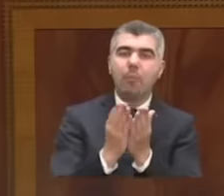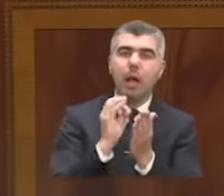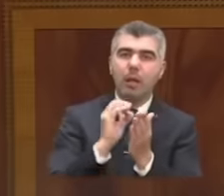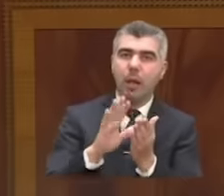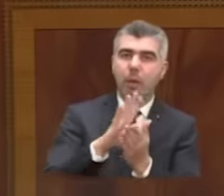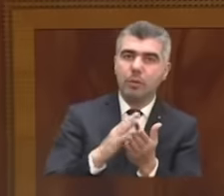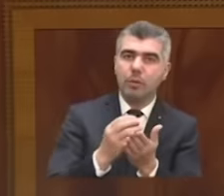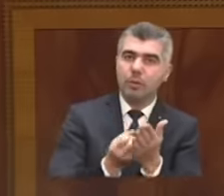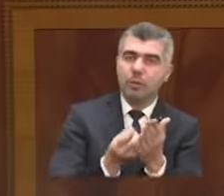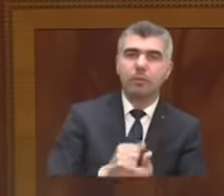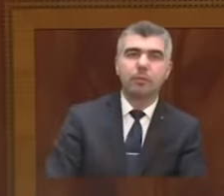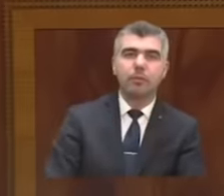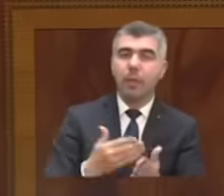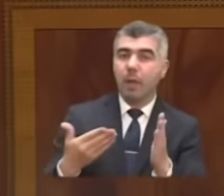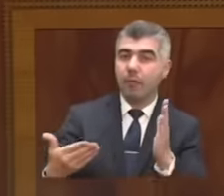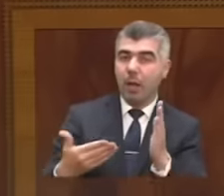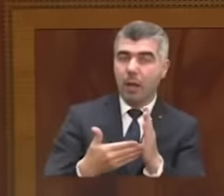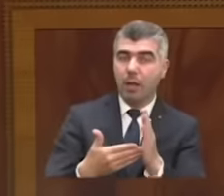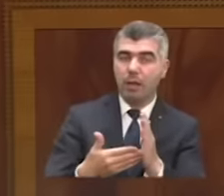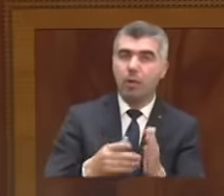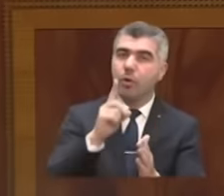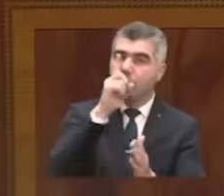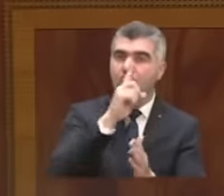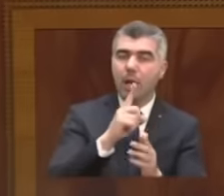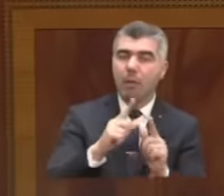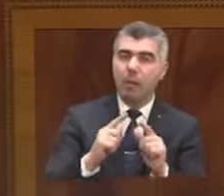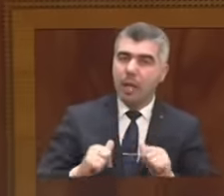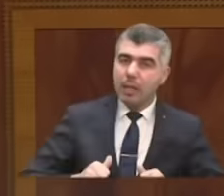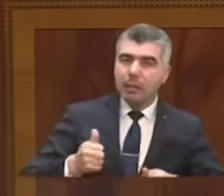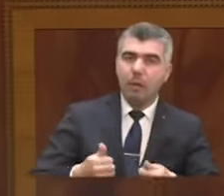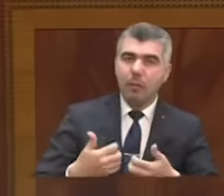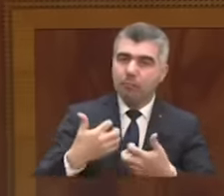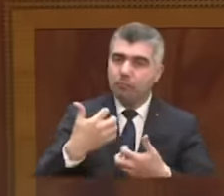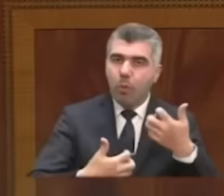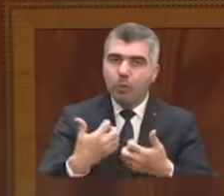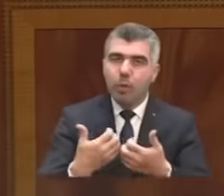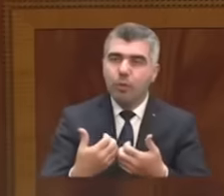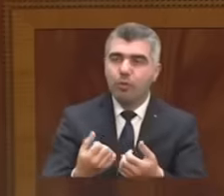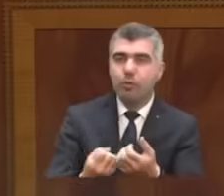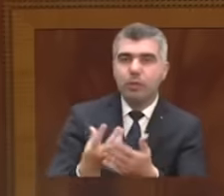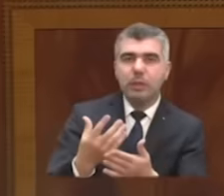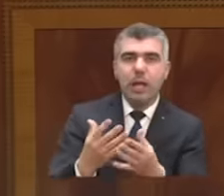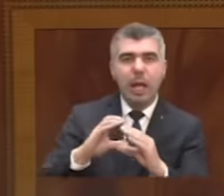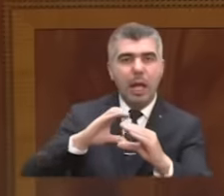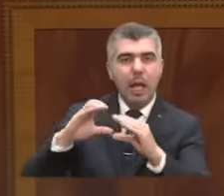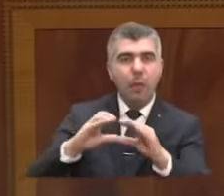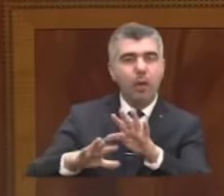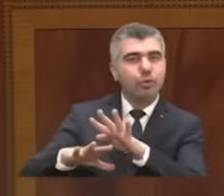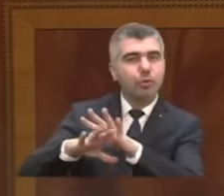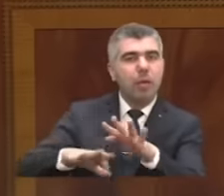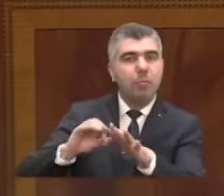به طلبة الإجازة في التربية. وفي الختام أتمنى أن تساهم الدينامية الجديدة للحوار